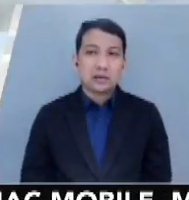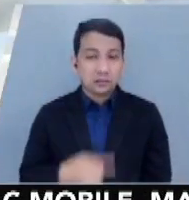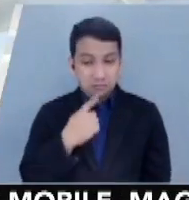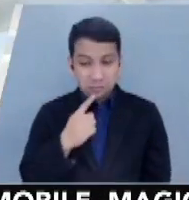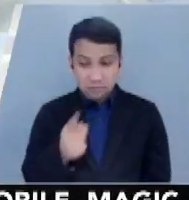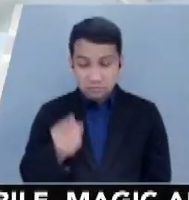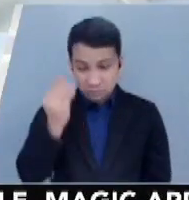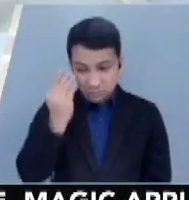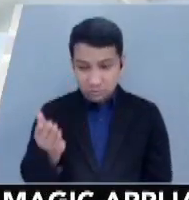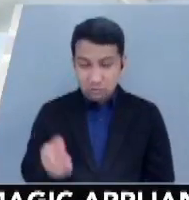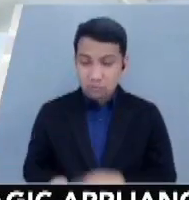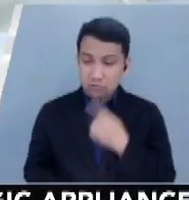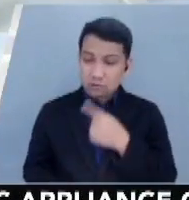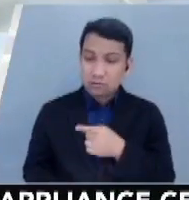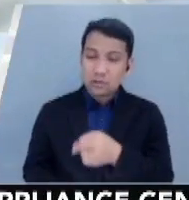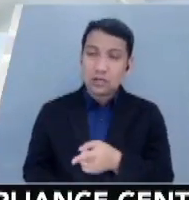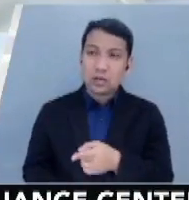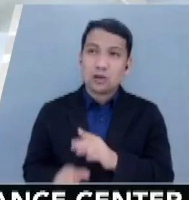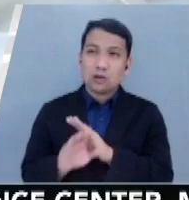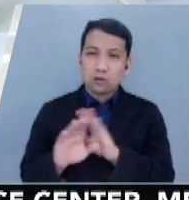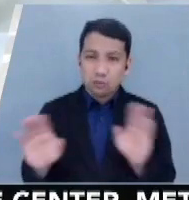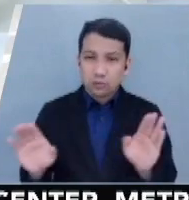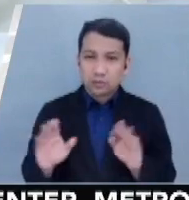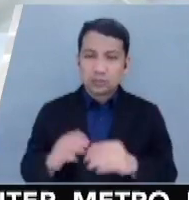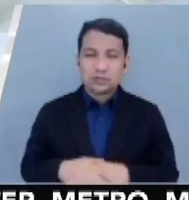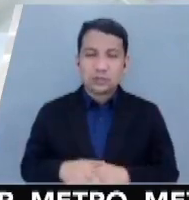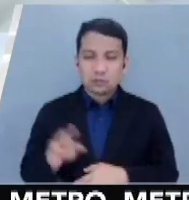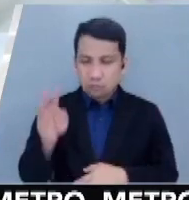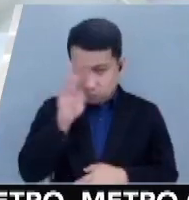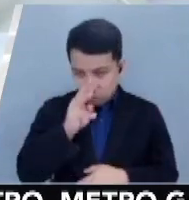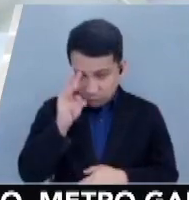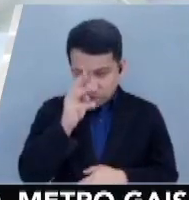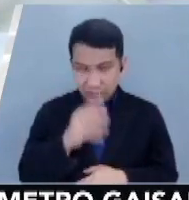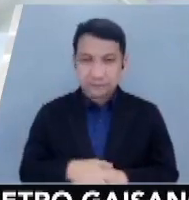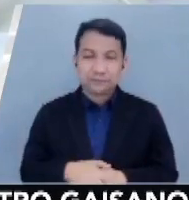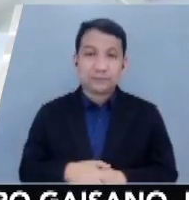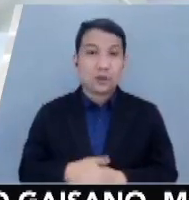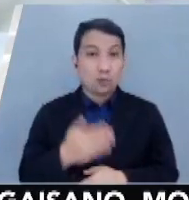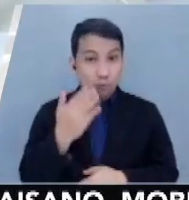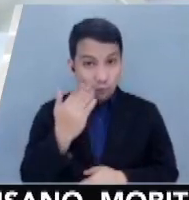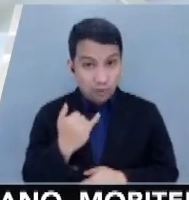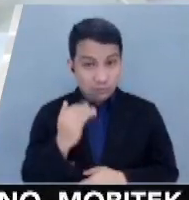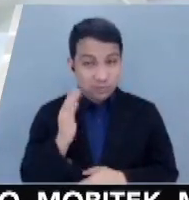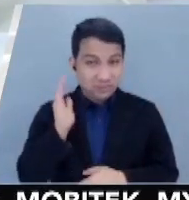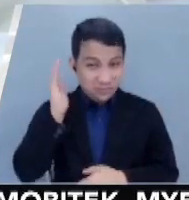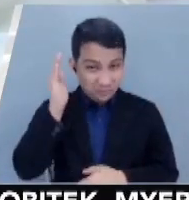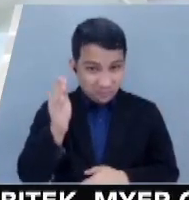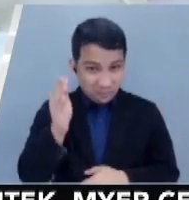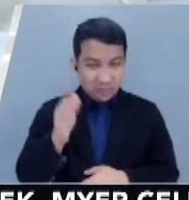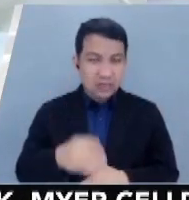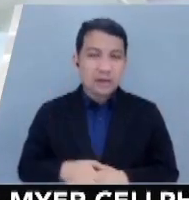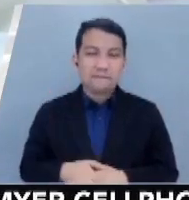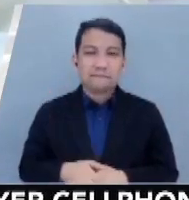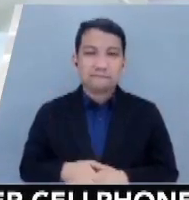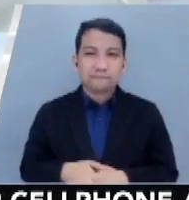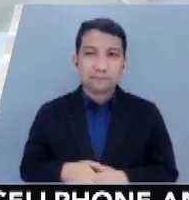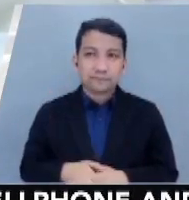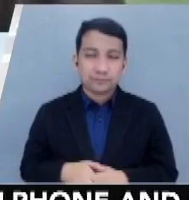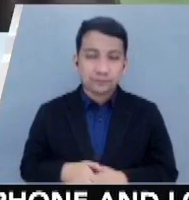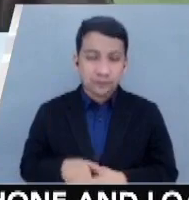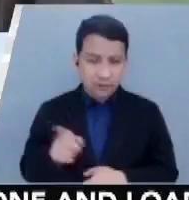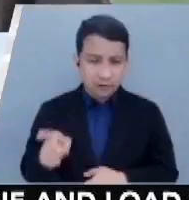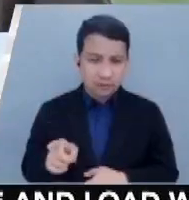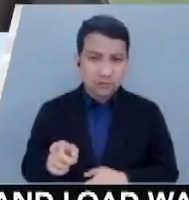ko, huwag kang mag-alala kasi darating rin ang araw na makaahon ka